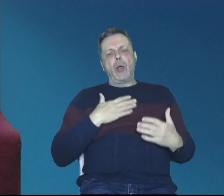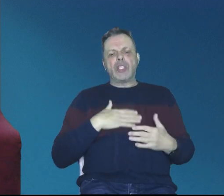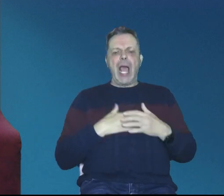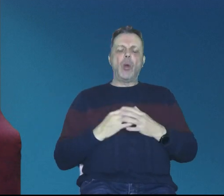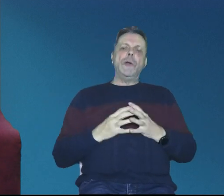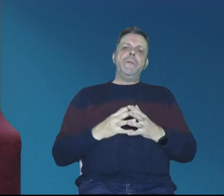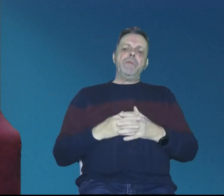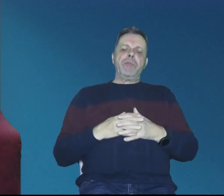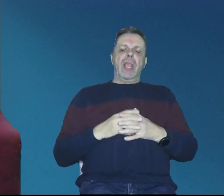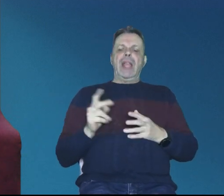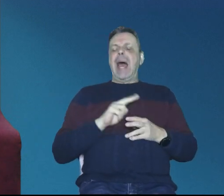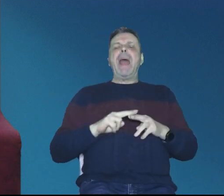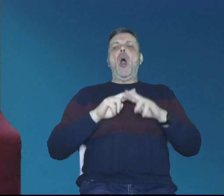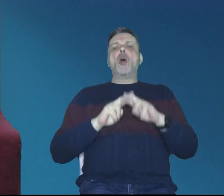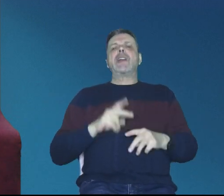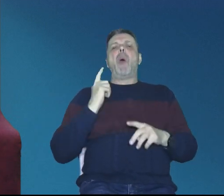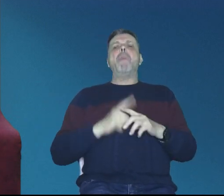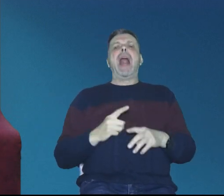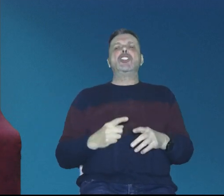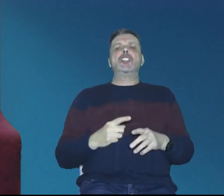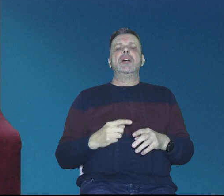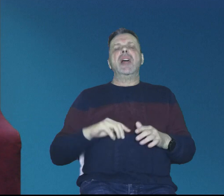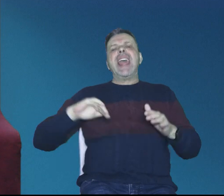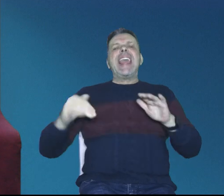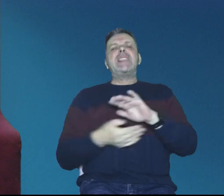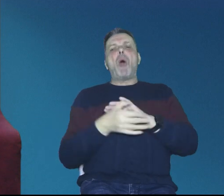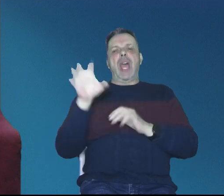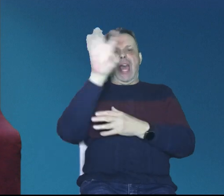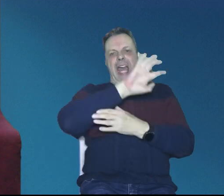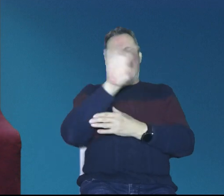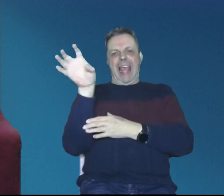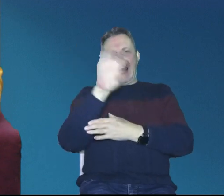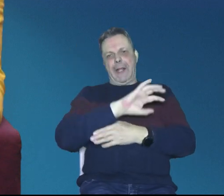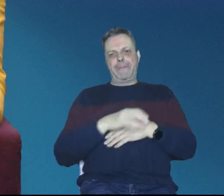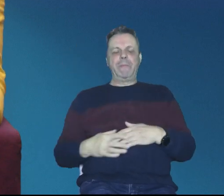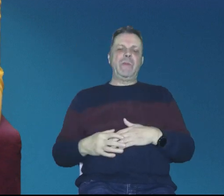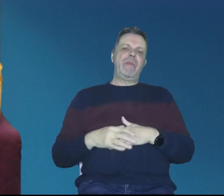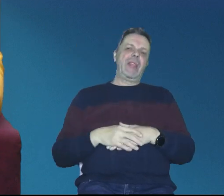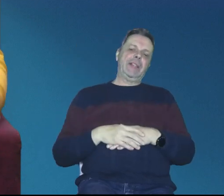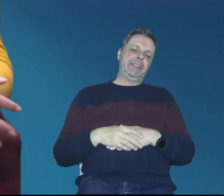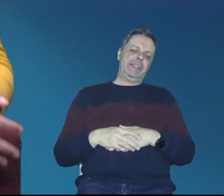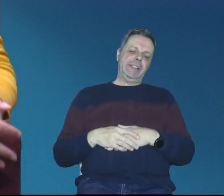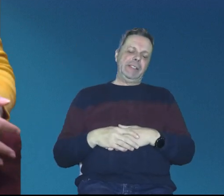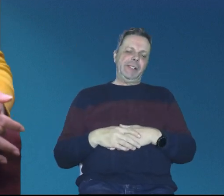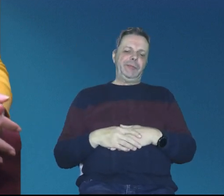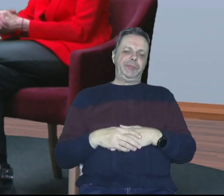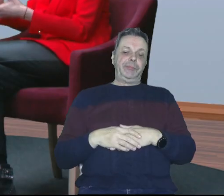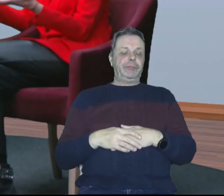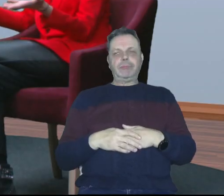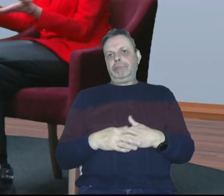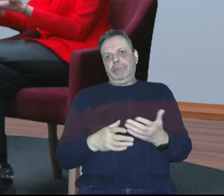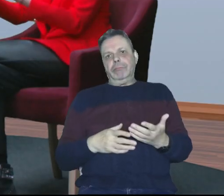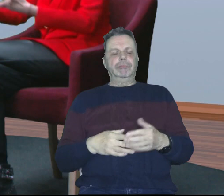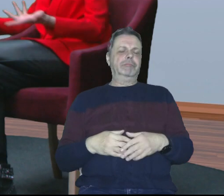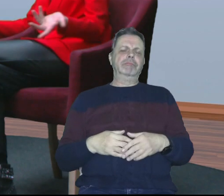evo jako nam je drago da ne ostajemo baš potpuno ispod radara, što bi rekli. S ovakvom,